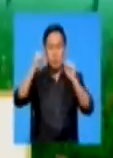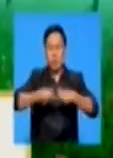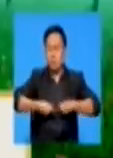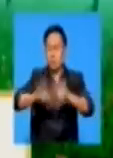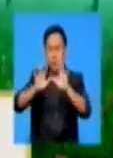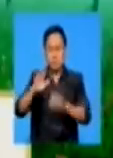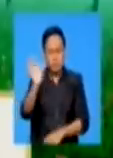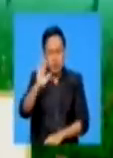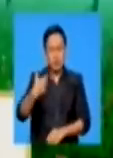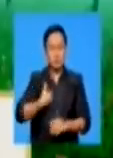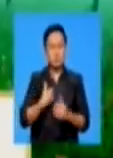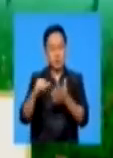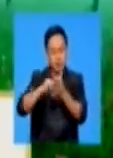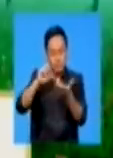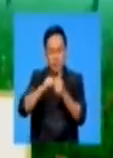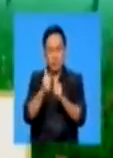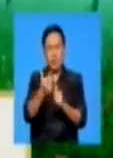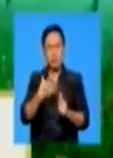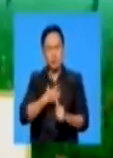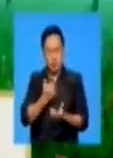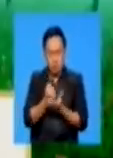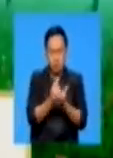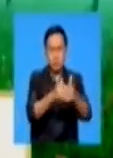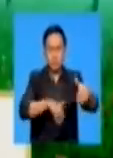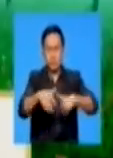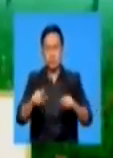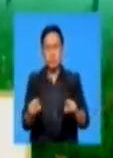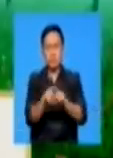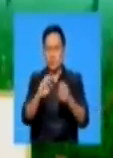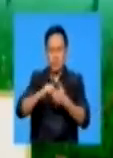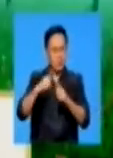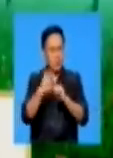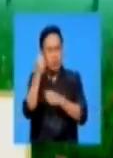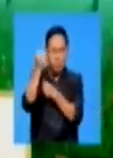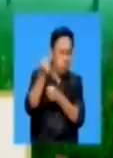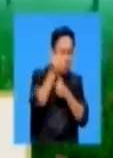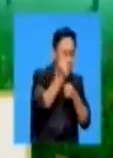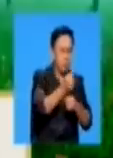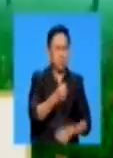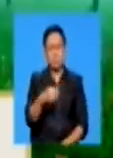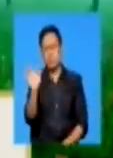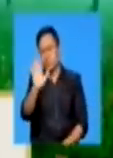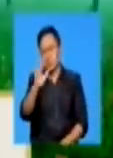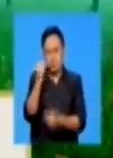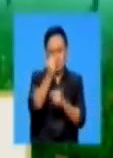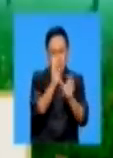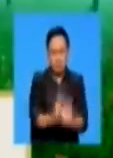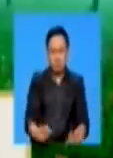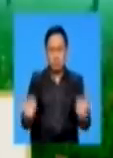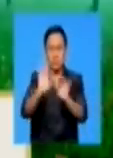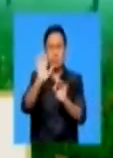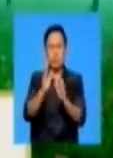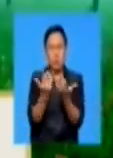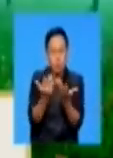ความขัดแย้งสูงผมไม่อยากให้พี่น้องลำบากนะเหน็ดเหนื่อยในการต้องมาประท้วงในเรื่องที่มันไม่ใช่เรื่องสำคัญนะเพราะว่ามันยัง